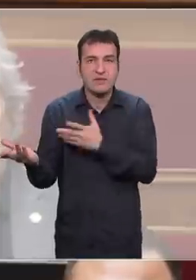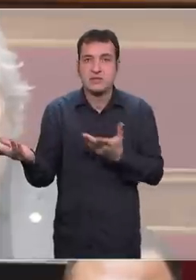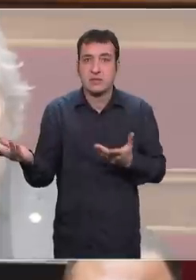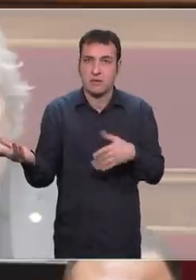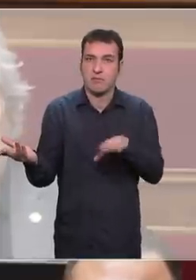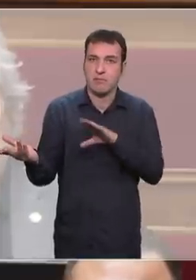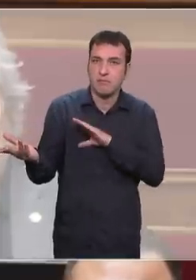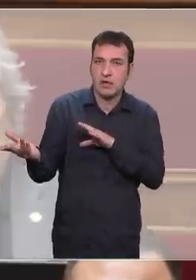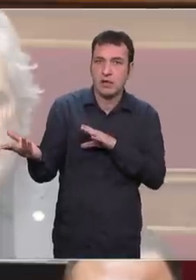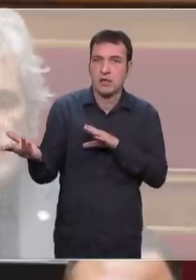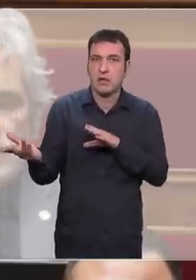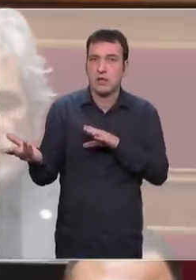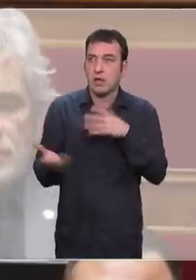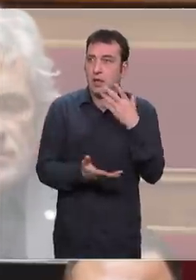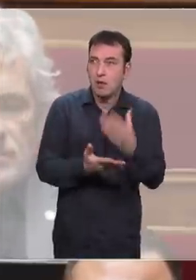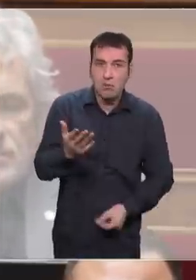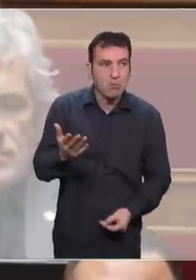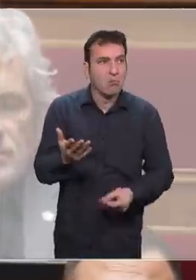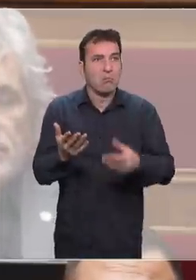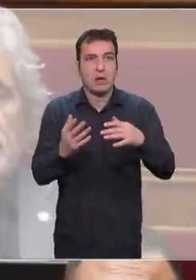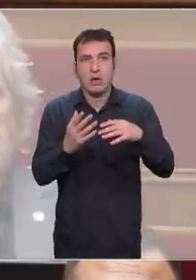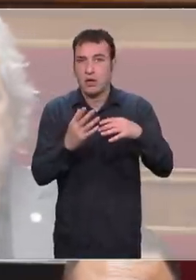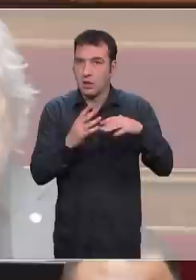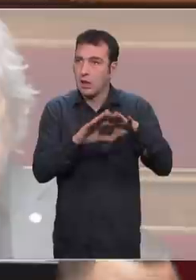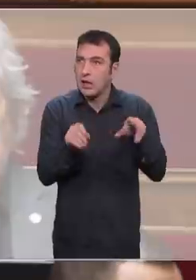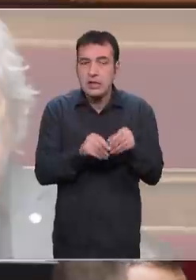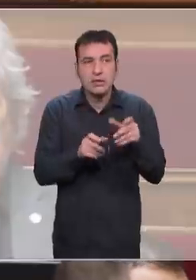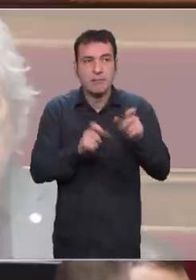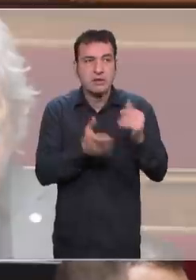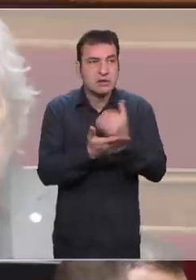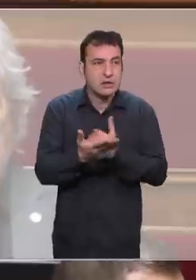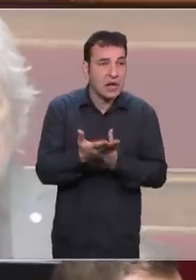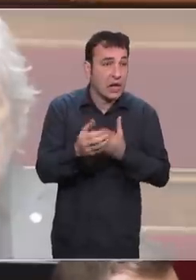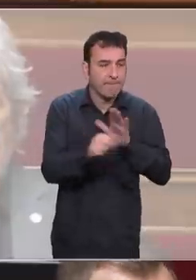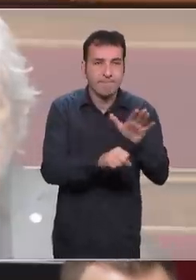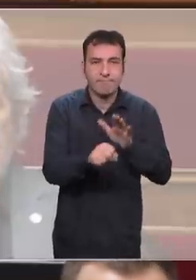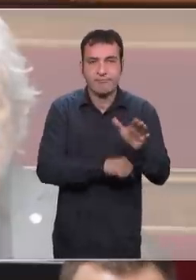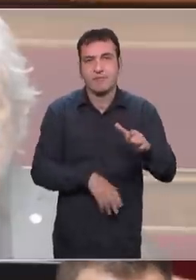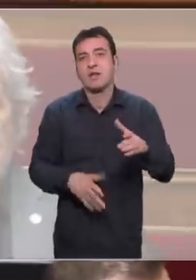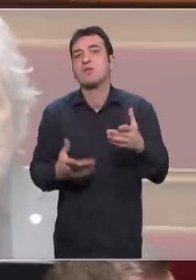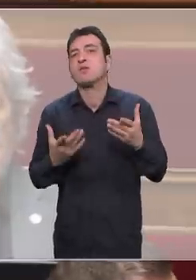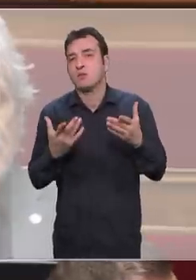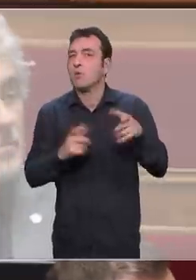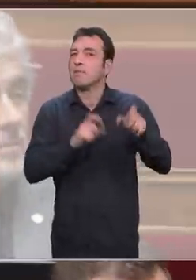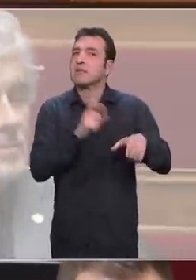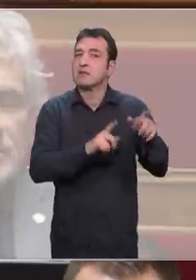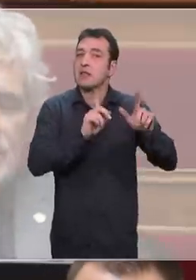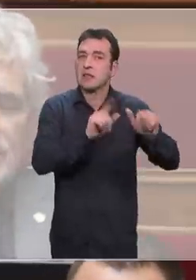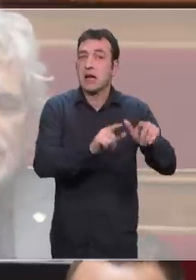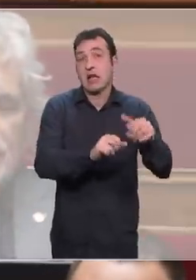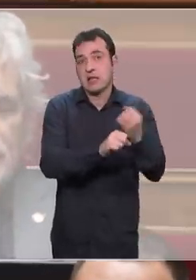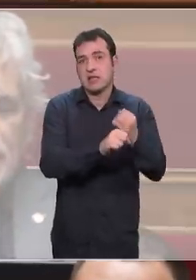fait d'un manque d'effectifs. Cela accentue la quantité de travail des soignants présents et